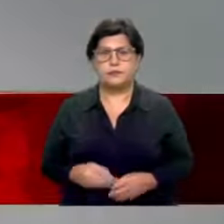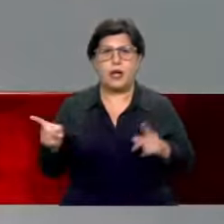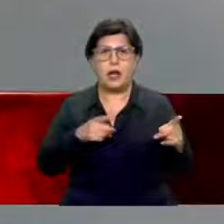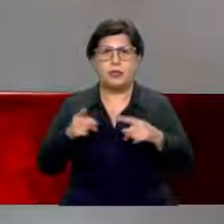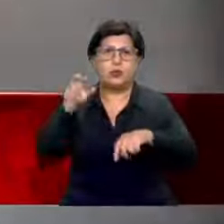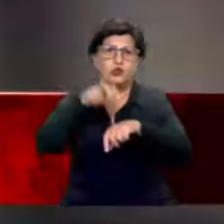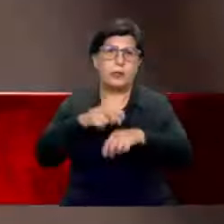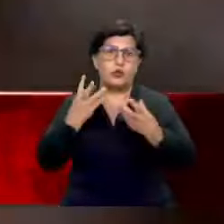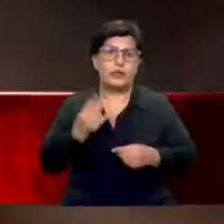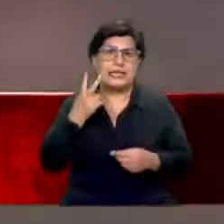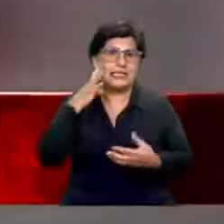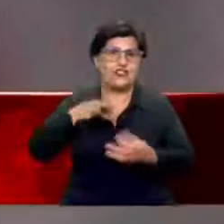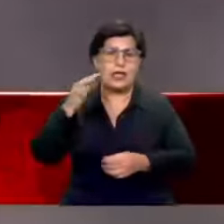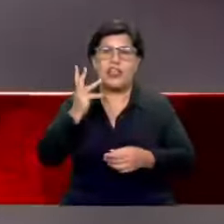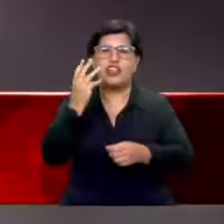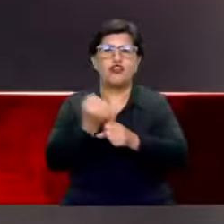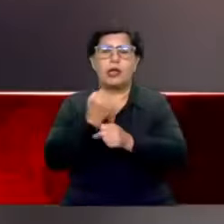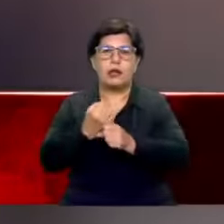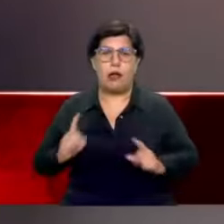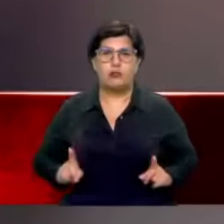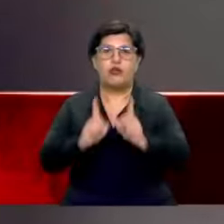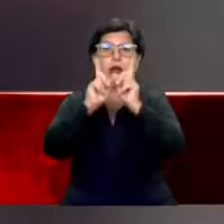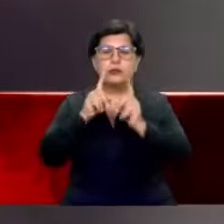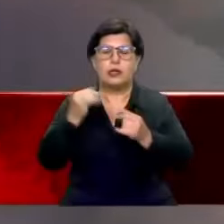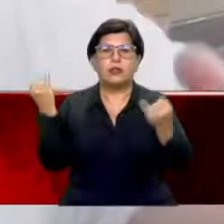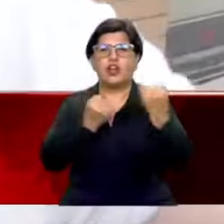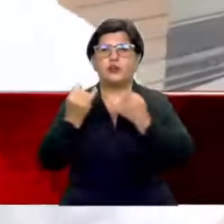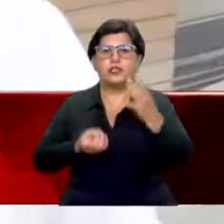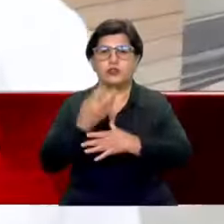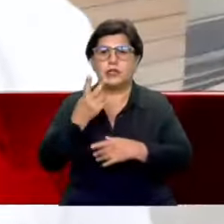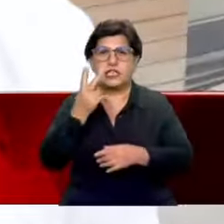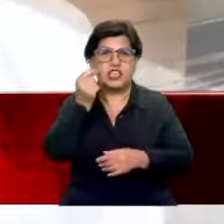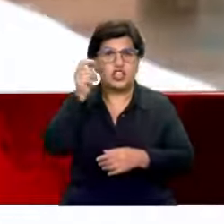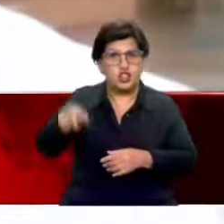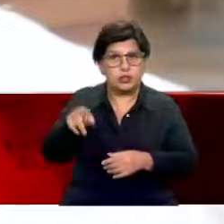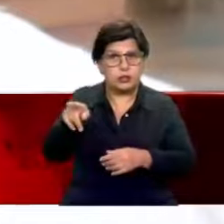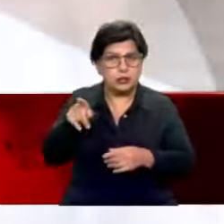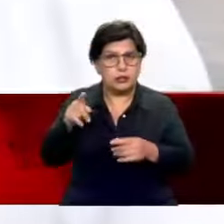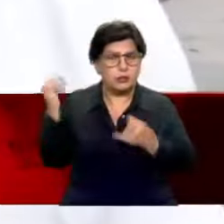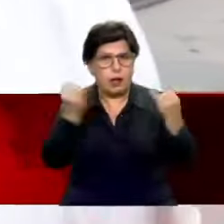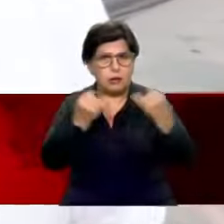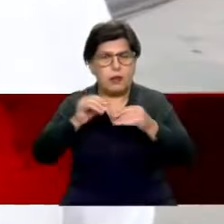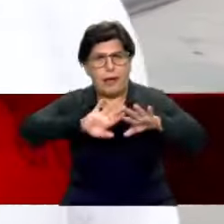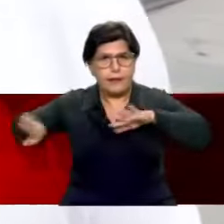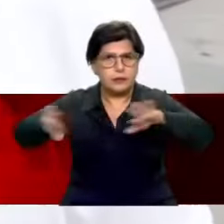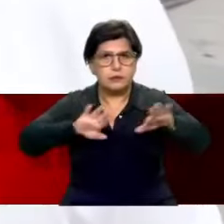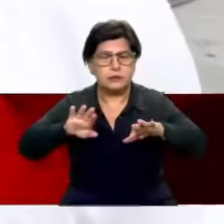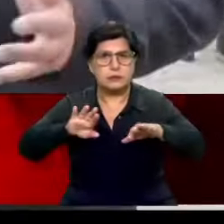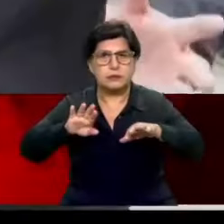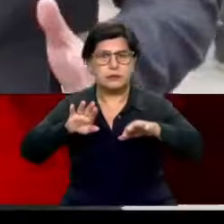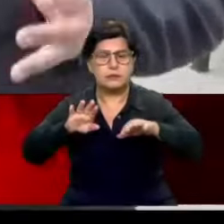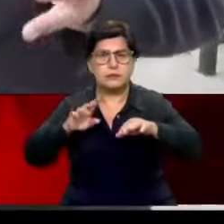Aralarında husumet olan iki kişi Nişantaşı'nda karşılaştı. Tartışma çıktı. İki kişi tartışma yaşıyordu. Ayırdılar. Döndü, bir şey laf